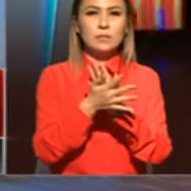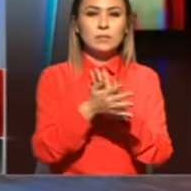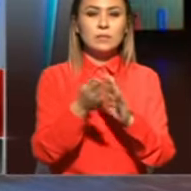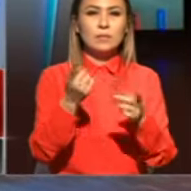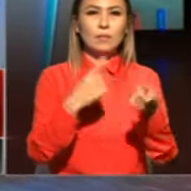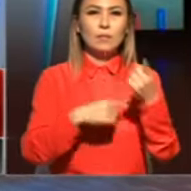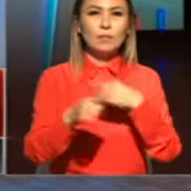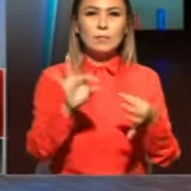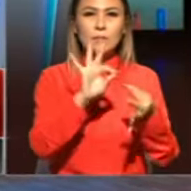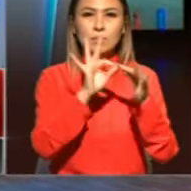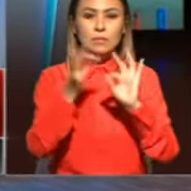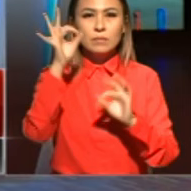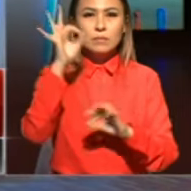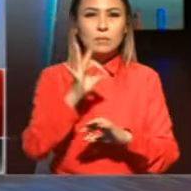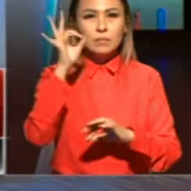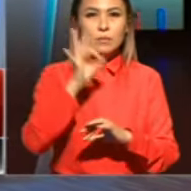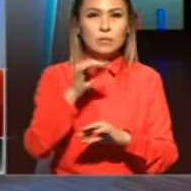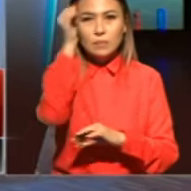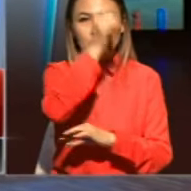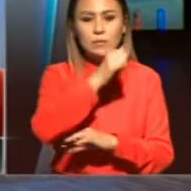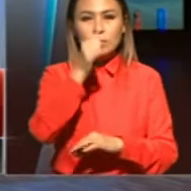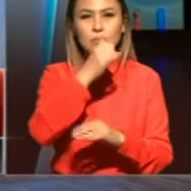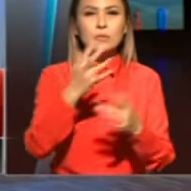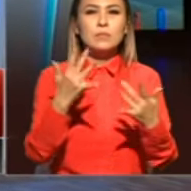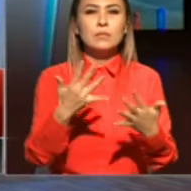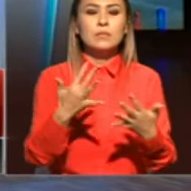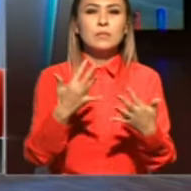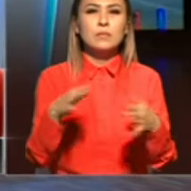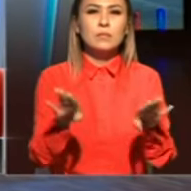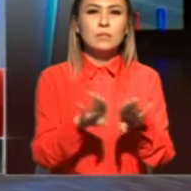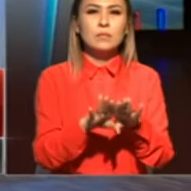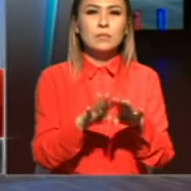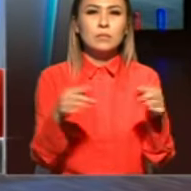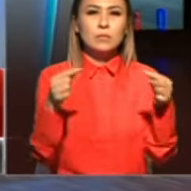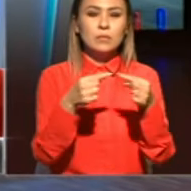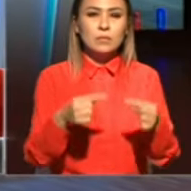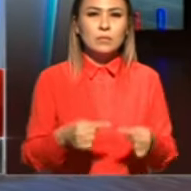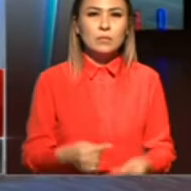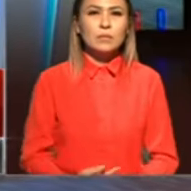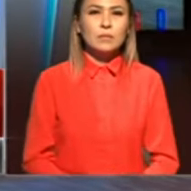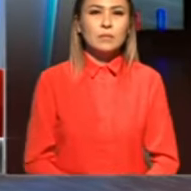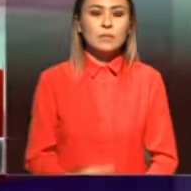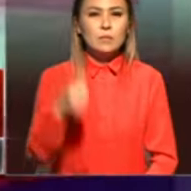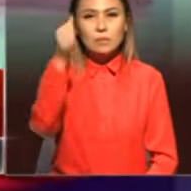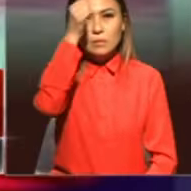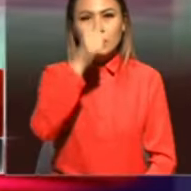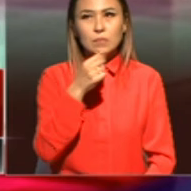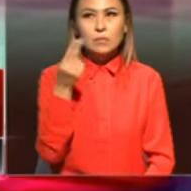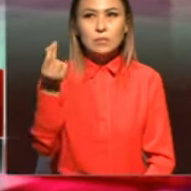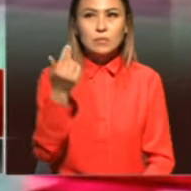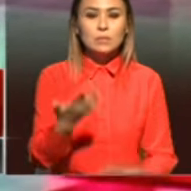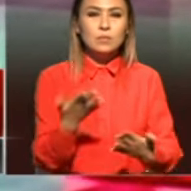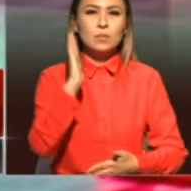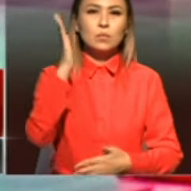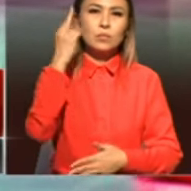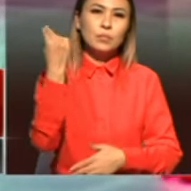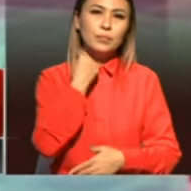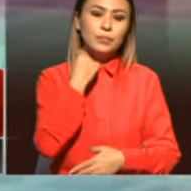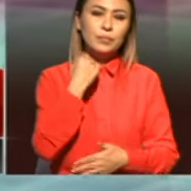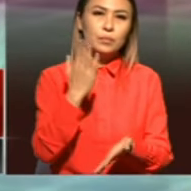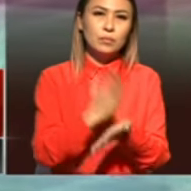енді нақты пайыздарын жылдық төлейтін. Мхм. Нақ мысалы үшін. Айына төлеп отыр ма, жаңа болашақ қарыздар бар